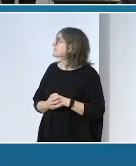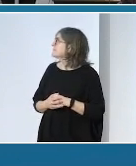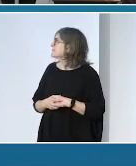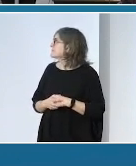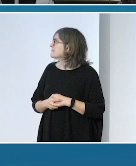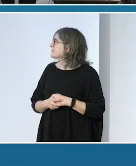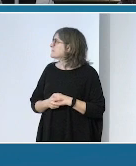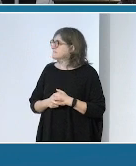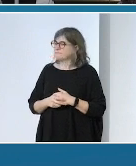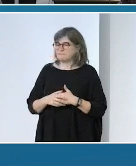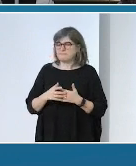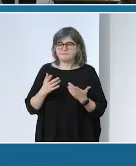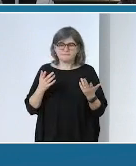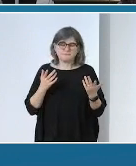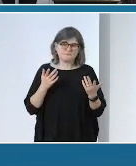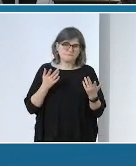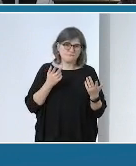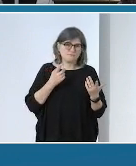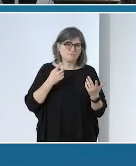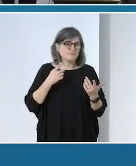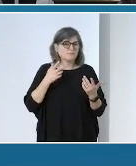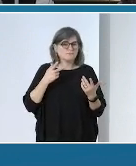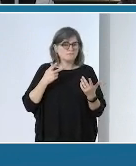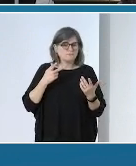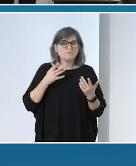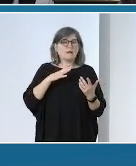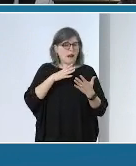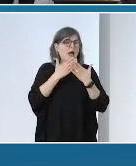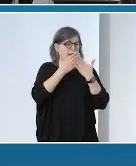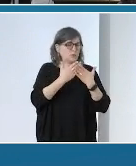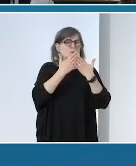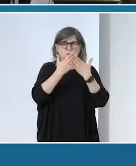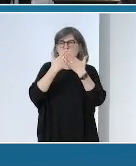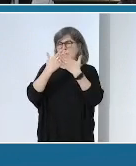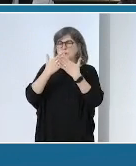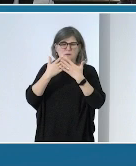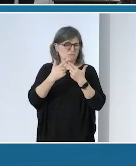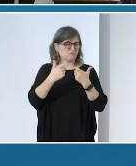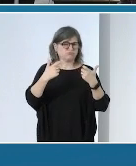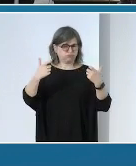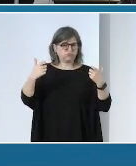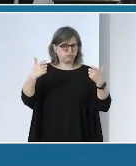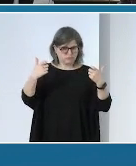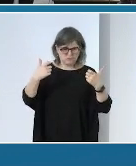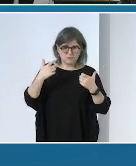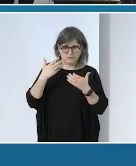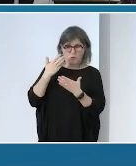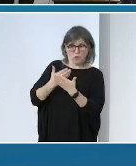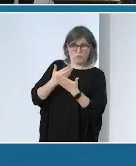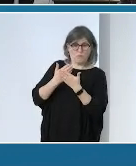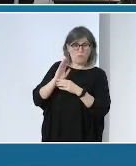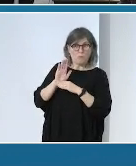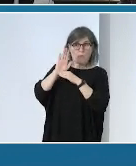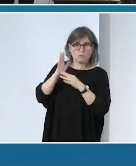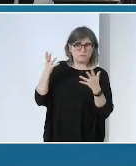on pense que, de plus en plus d'études montrent que